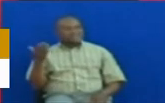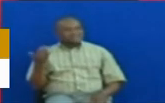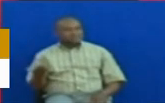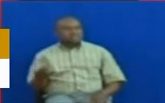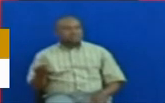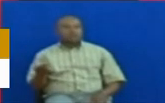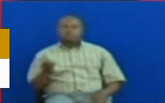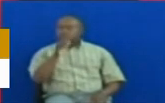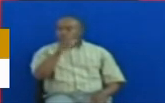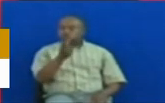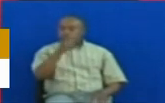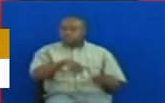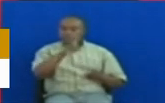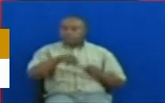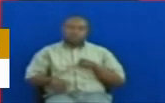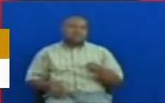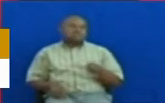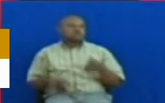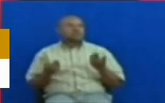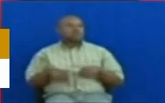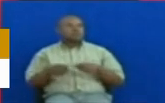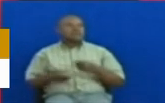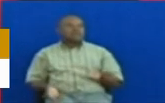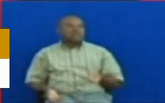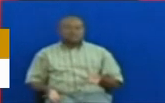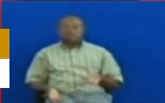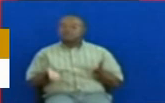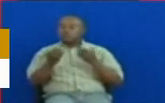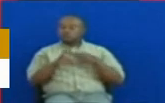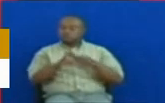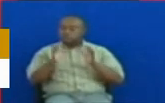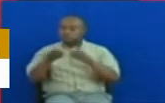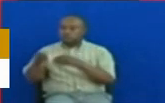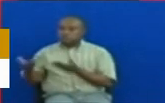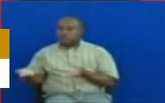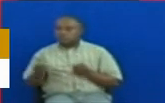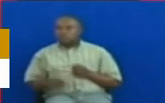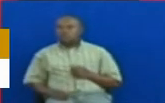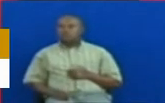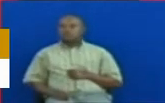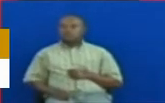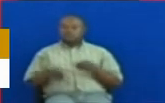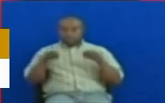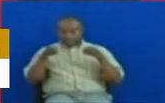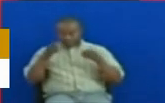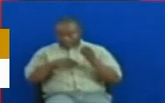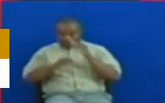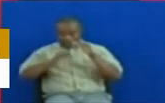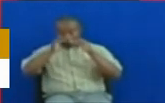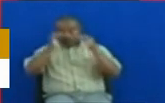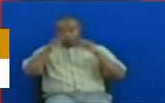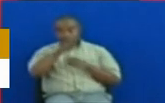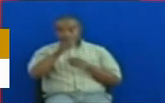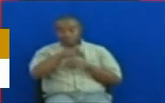aingie mikataba, atoe leseni, ashiriki kwenye mikutano ya kimataifa huko kwenye level hiyo. Hii ni level